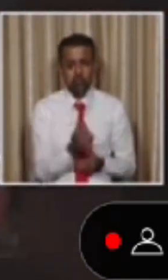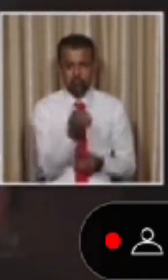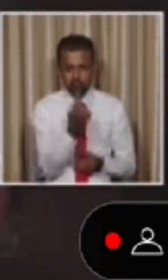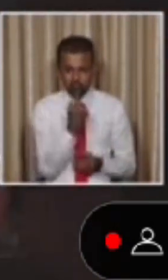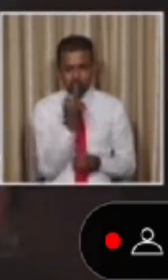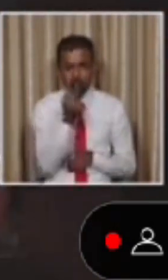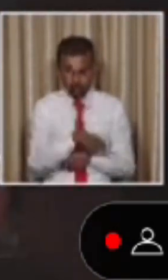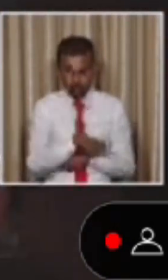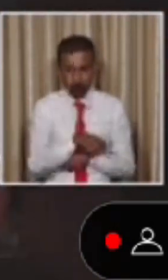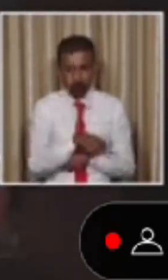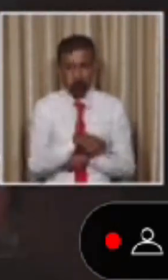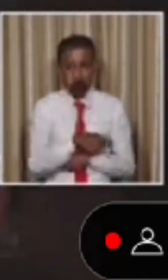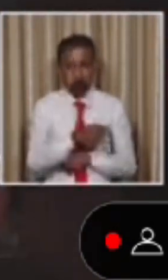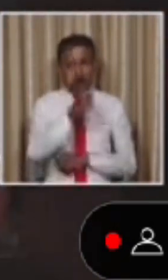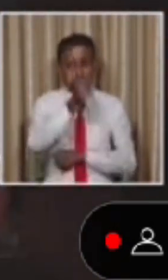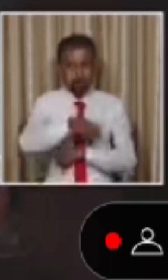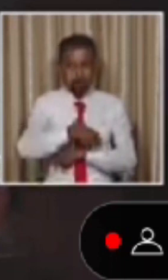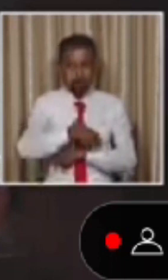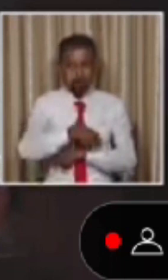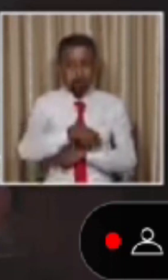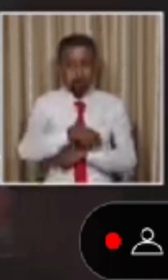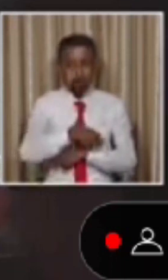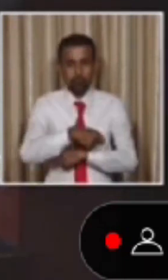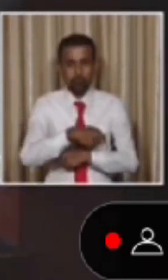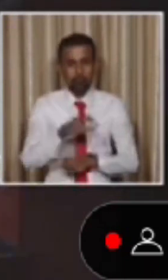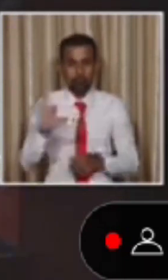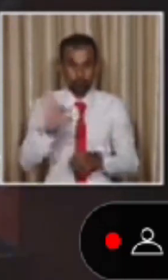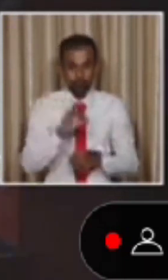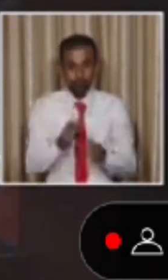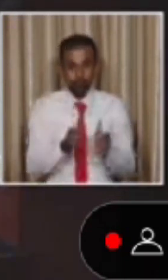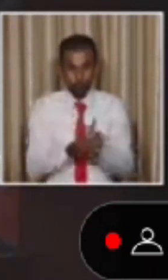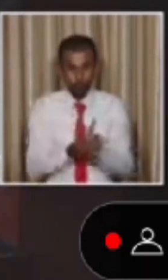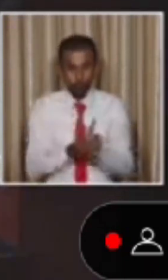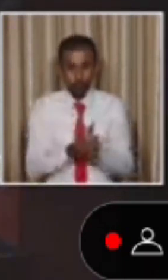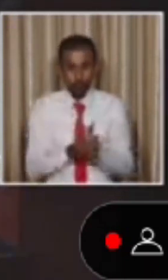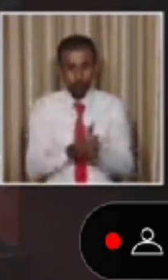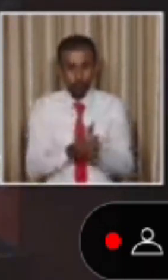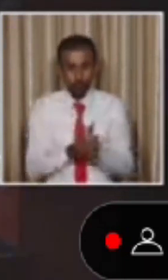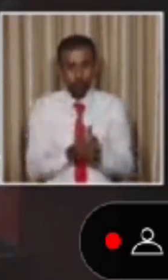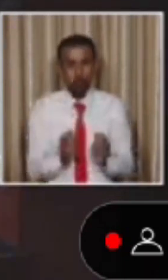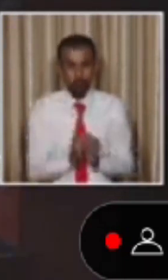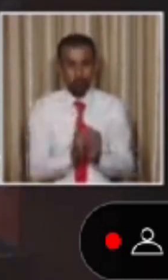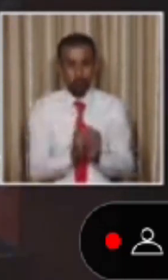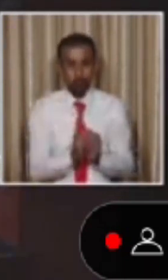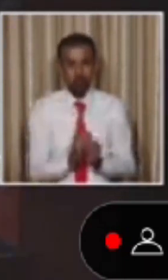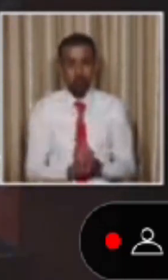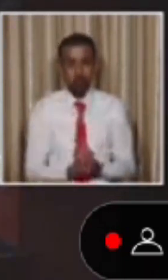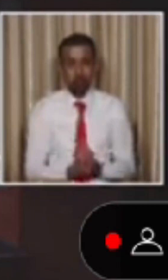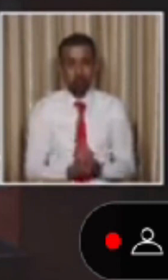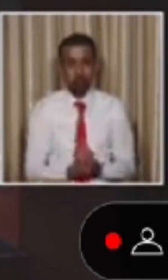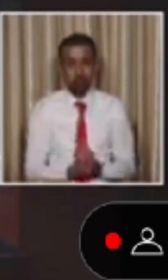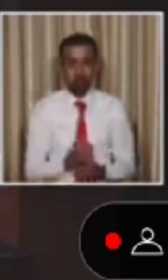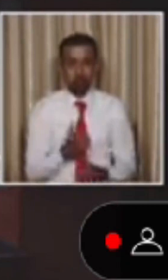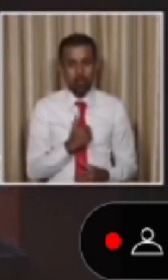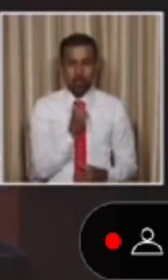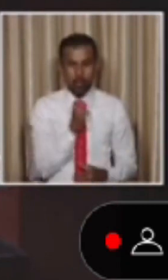ක්‍රමවේදය. ක්‍රමවේදය තමයි ඔය සිලෙක්ට් කරන කමිටි එකකින් ඒ කරන ක්‍රියාවලිය. අපි ඇත්ත කතා